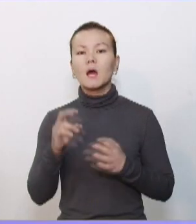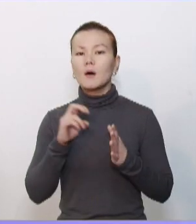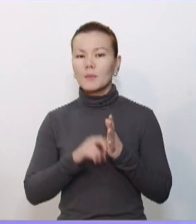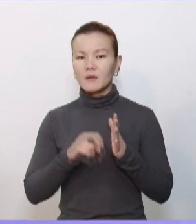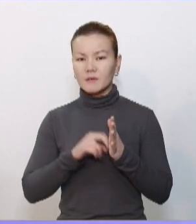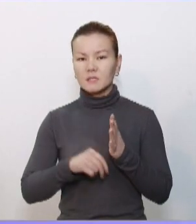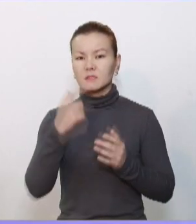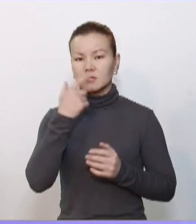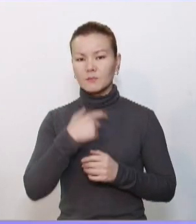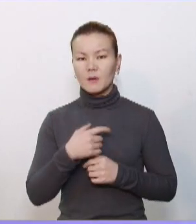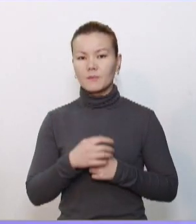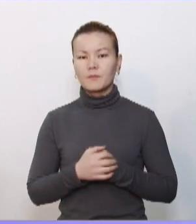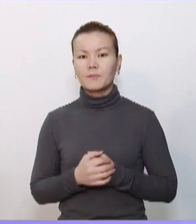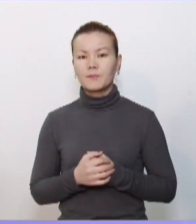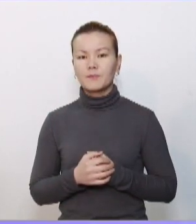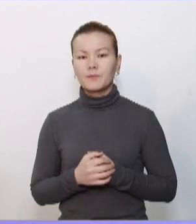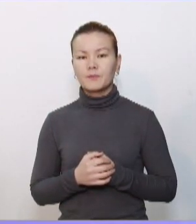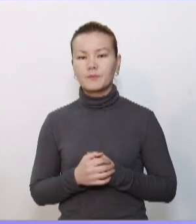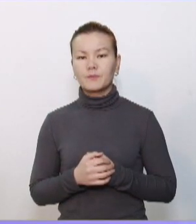Проверьте себя.